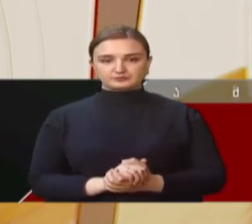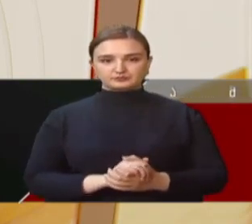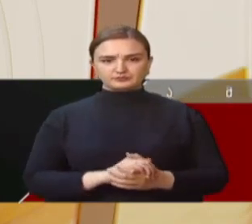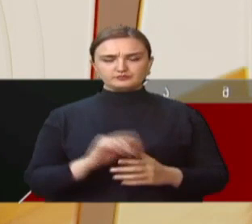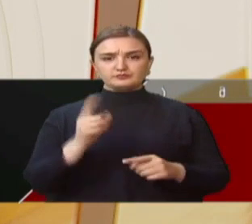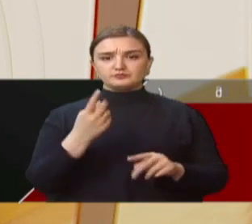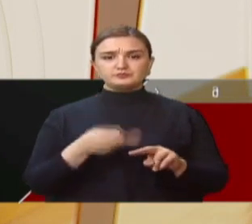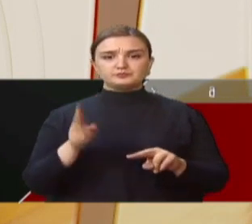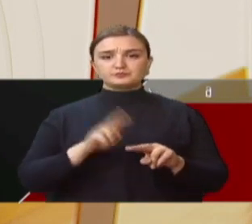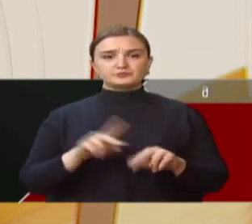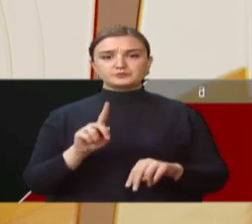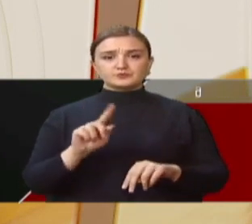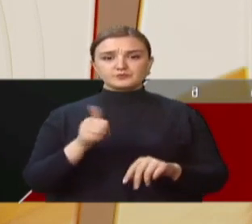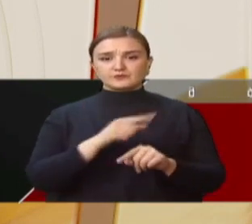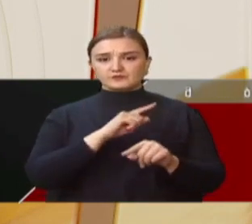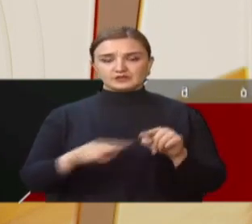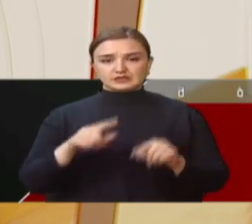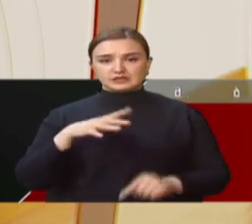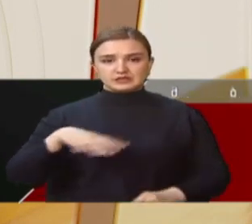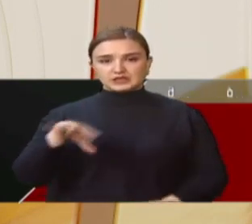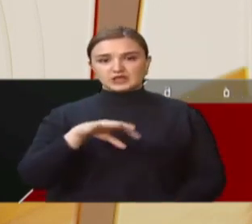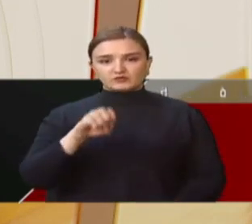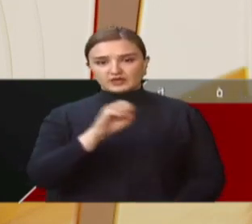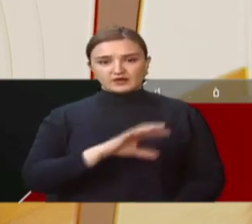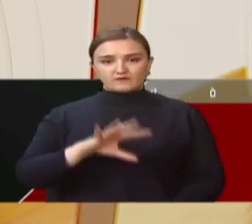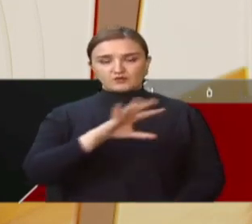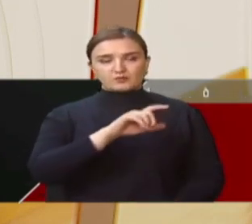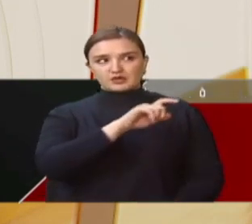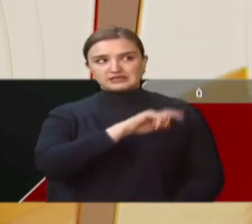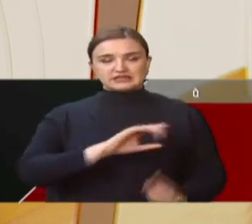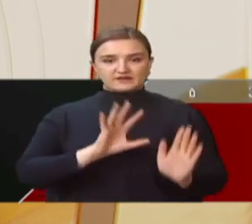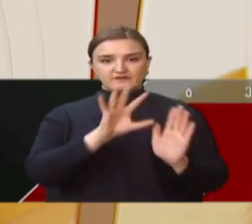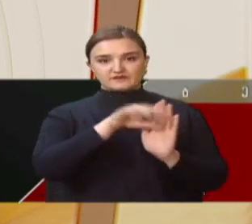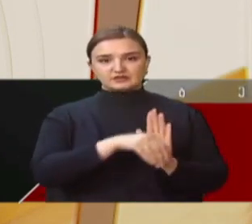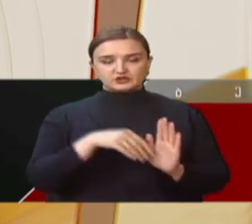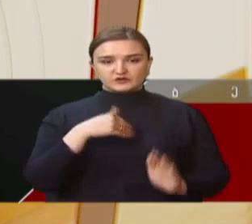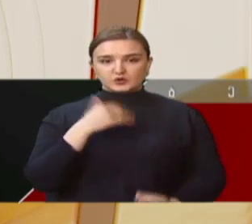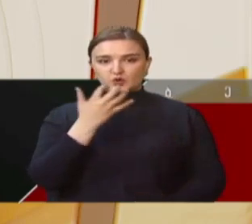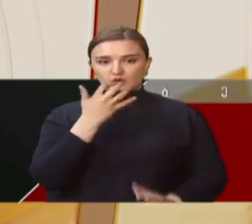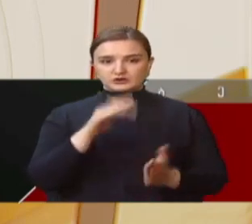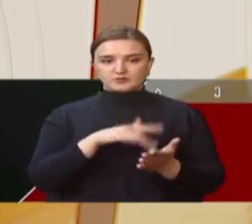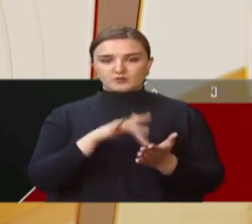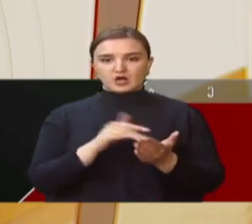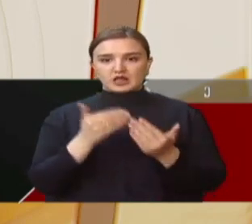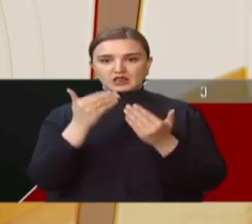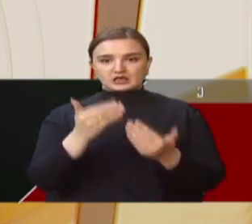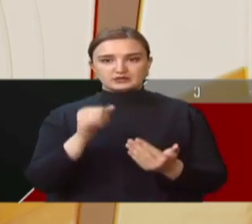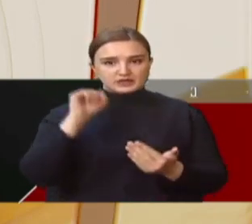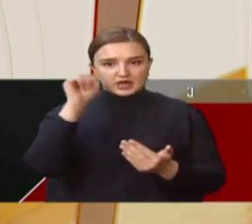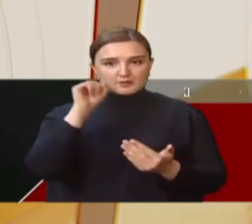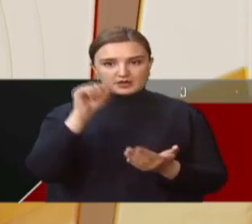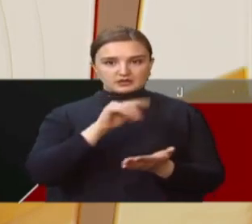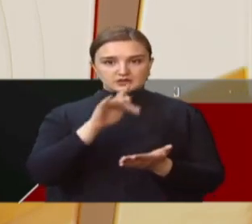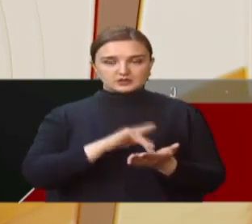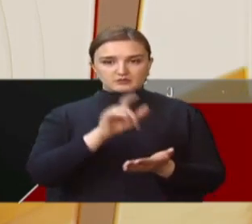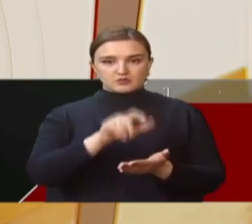რატომ? იმიტომ რომ როგორც კი საქართველო გახდება ევროკავშირის წევრი, გახდება მიმზიდველი ჩვენი ოსი თანამოქალაქეებისთვის, ჩვენი აფხაზი